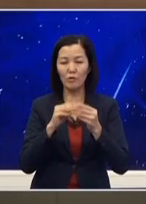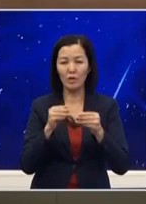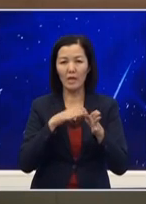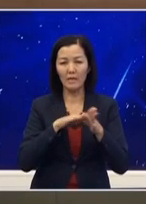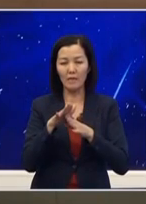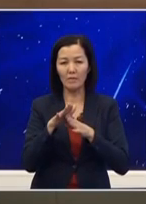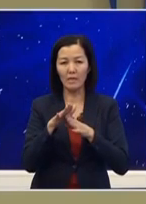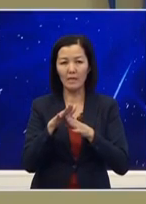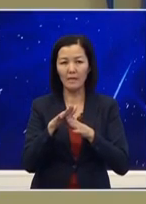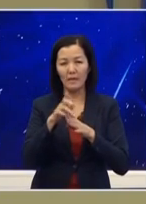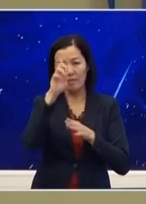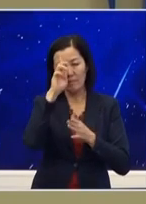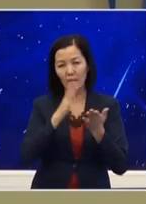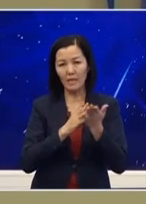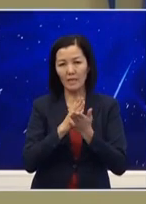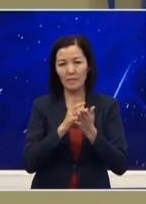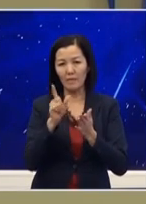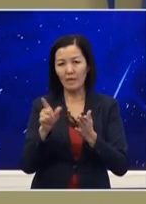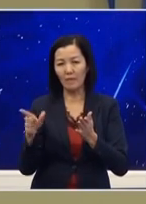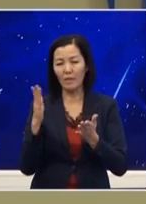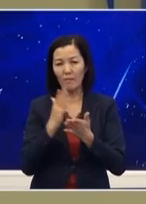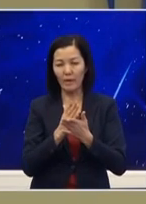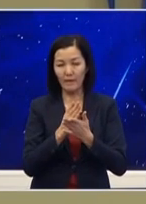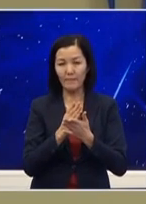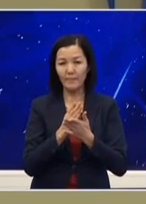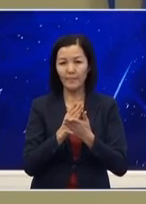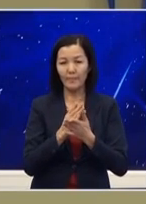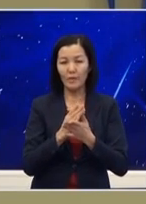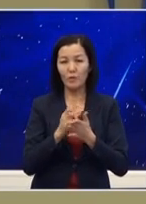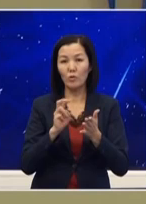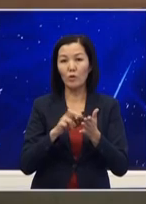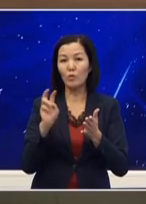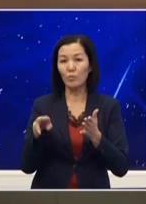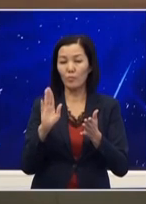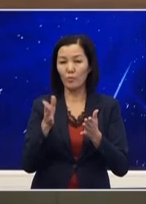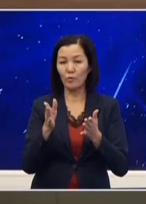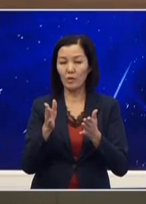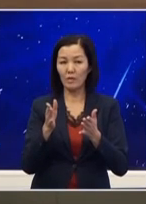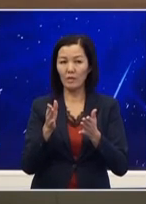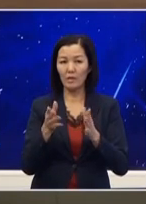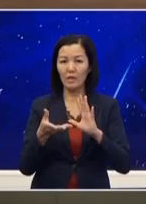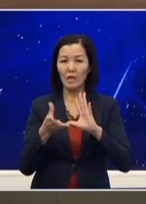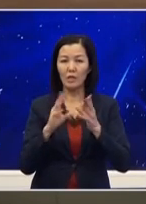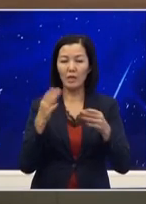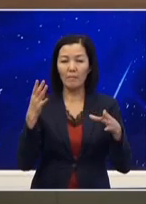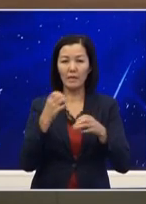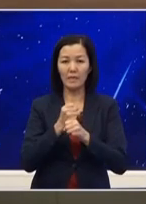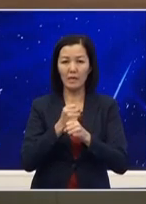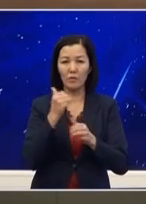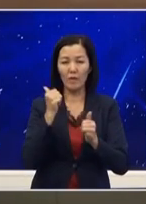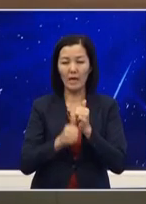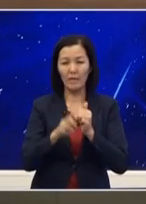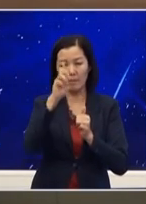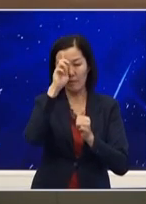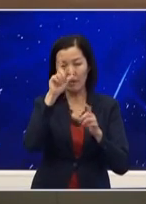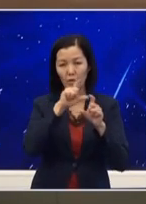жатқан мемлекет қызметшілер бар. Сонда мемлекет қызметшілер қысқартылып жатады. Жалпы қысқарту туралы шешімді әр мемлекеттік